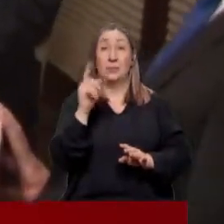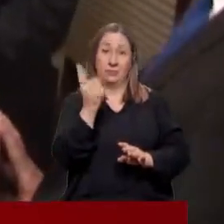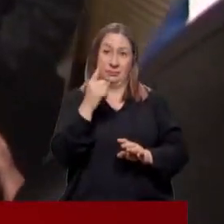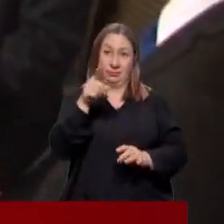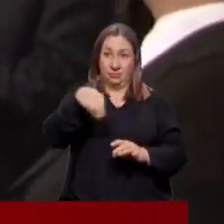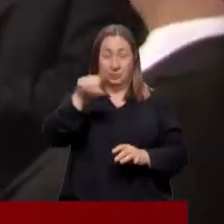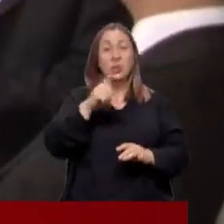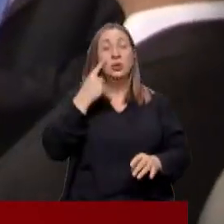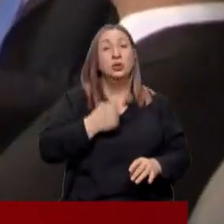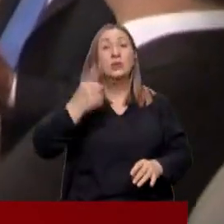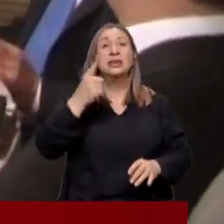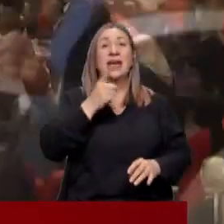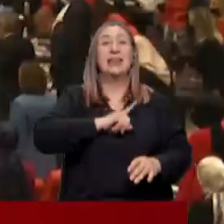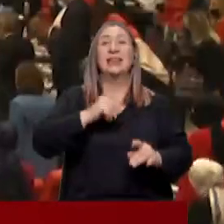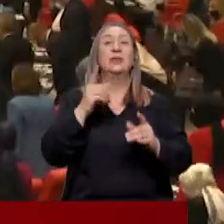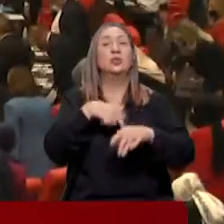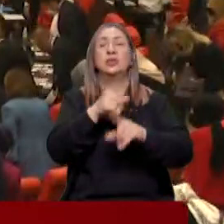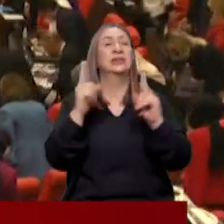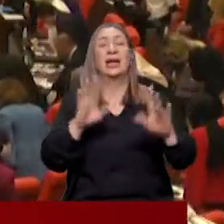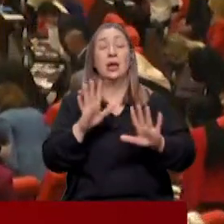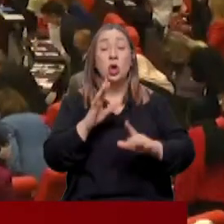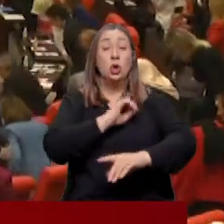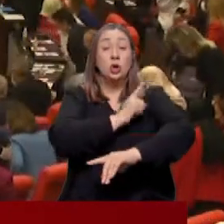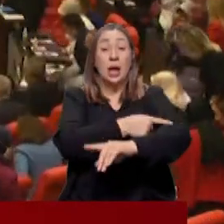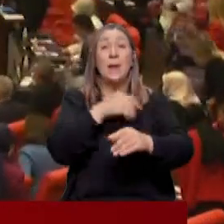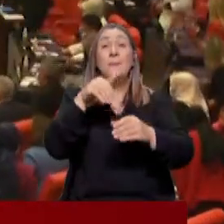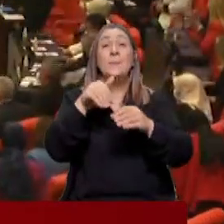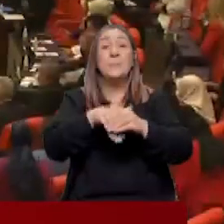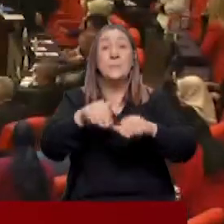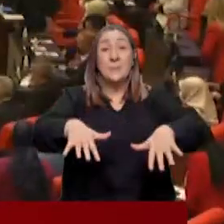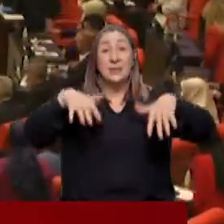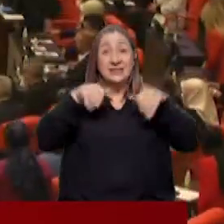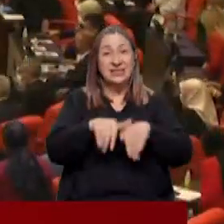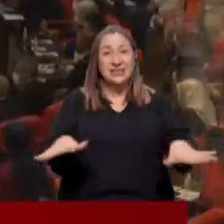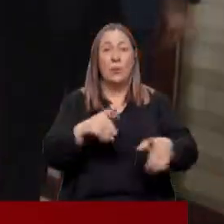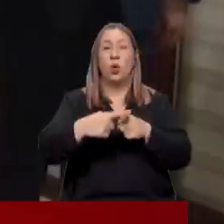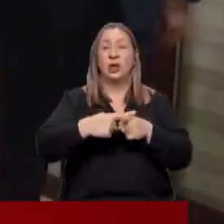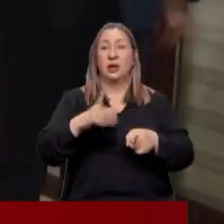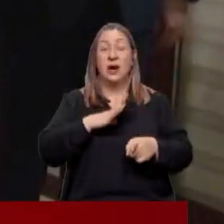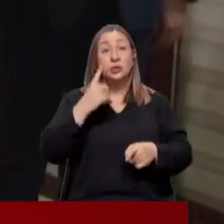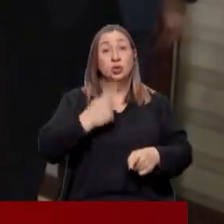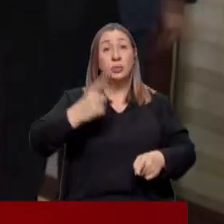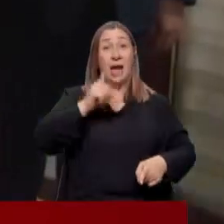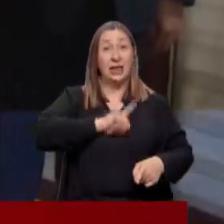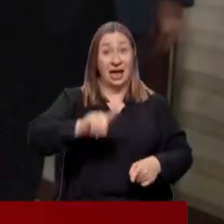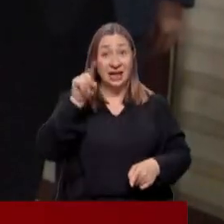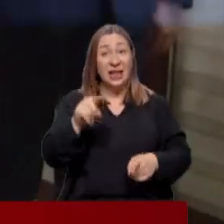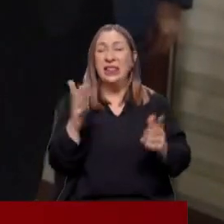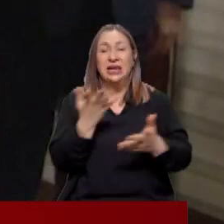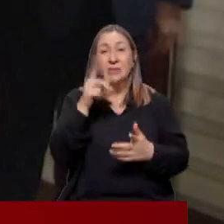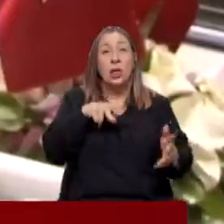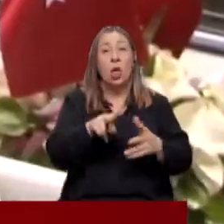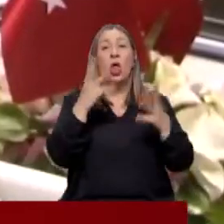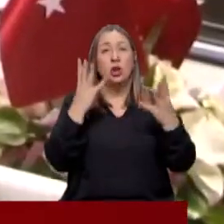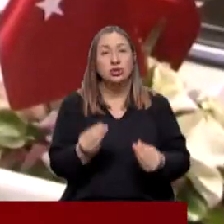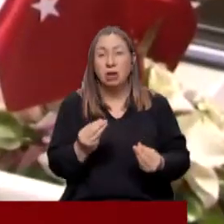henüz cumhurbaşkanlığı adaylığı sürecinde değil ilk sırada güçlendirilmiş parlamenter sisteme ortaklığı var Cumhurbaşkanlığı adaylığından nasıl